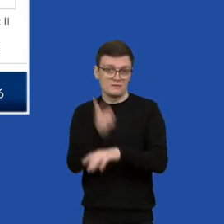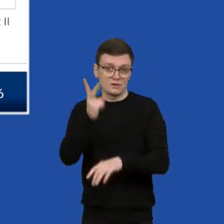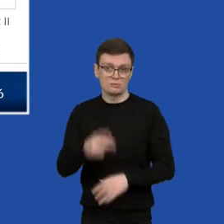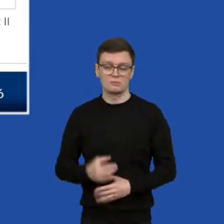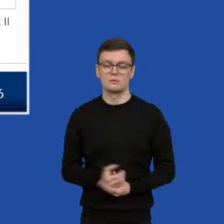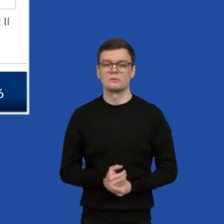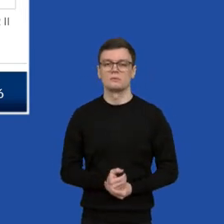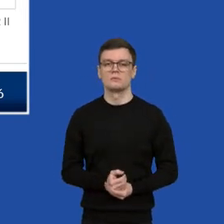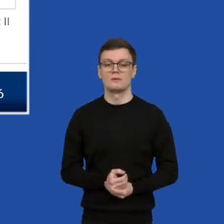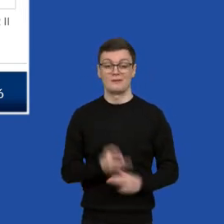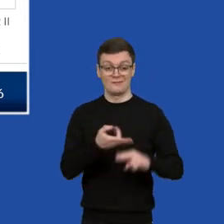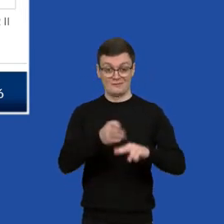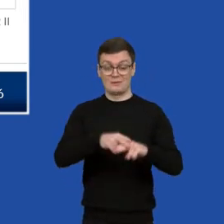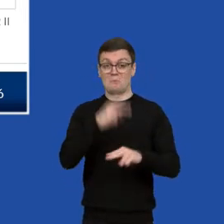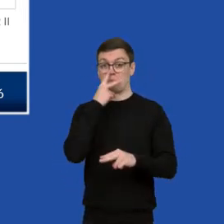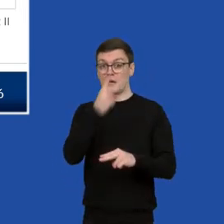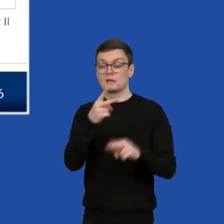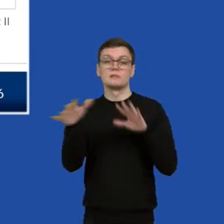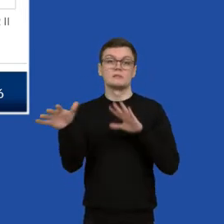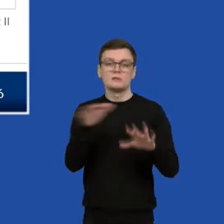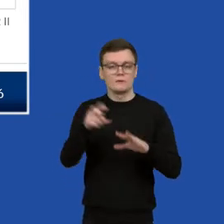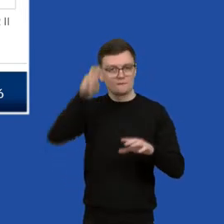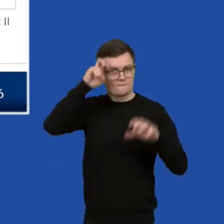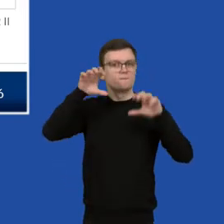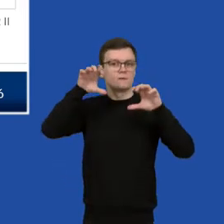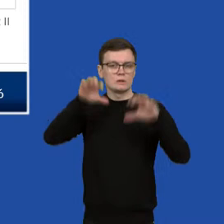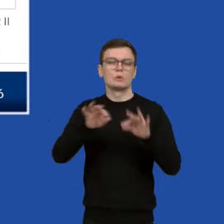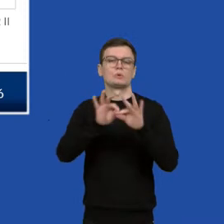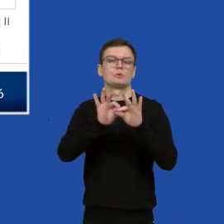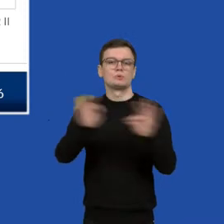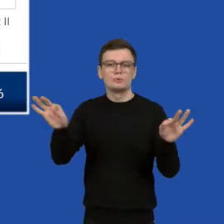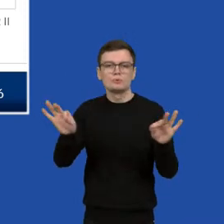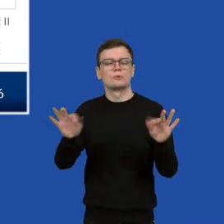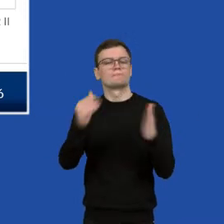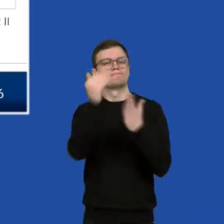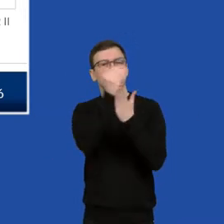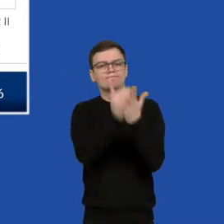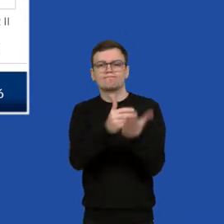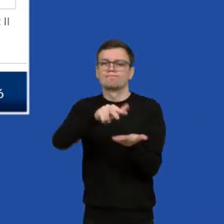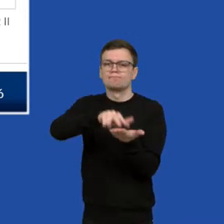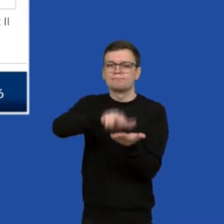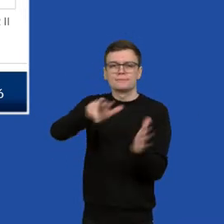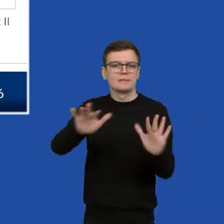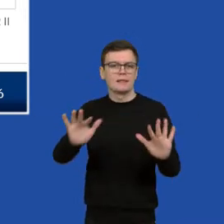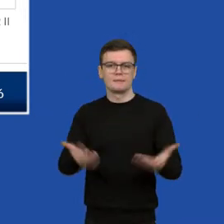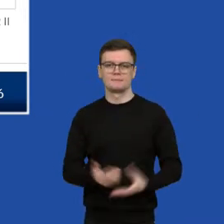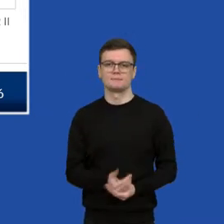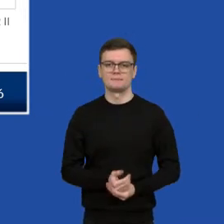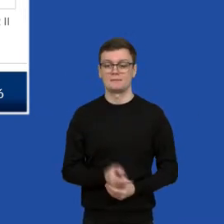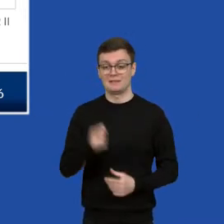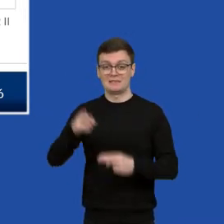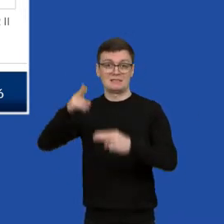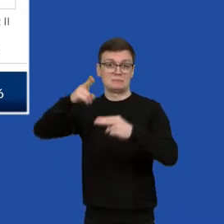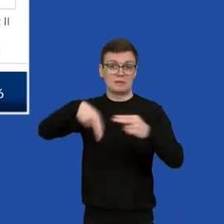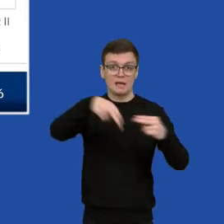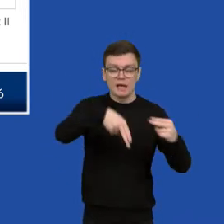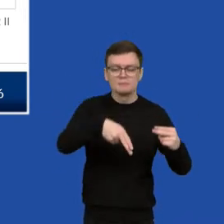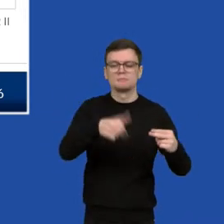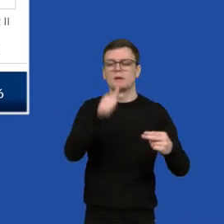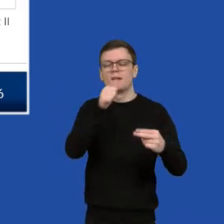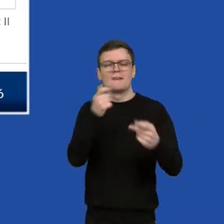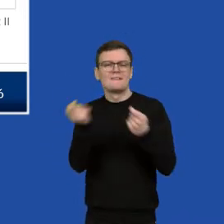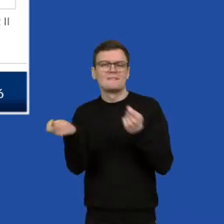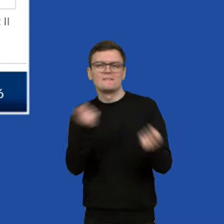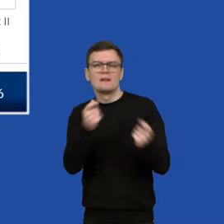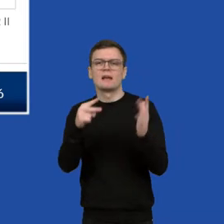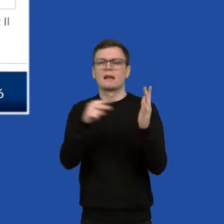Todėl, matydami tokią situaciją, vyriausybė siūlo tam tikrus sprendinius, kurie modeliuojant, kad kainos auktų